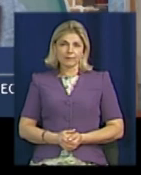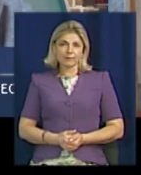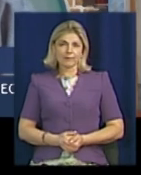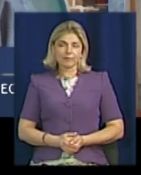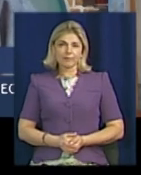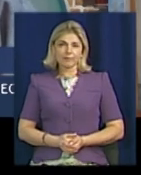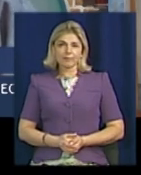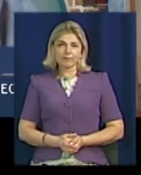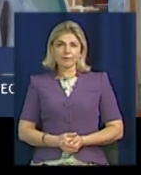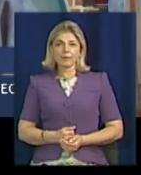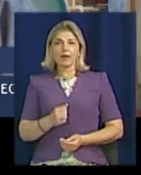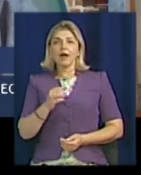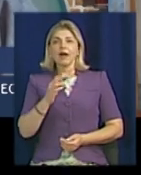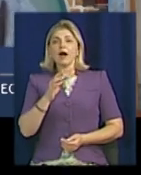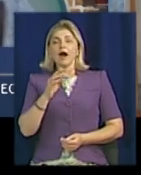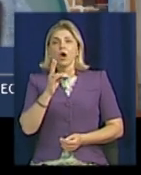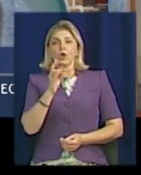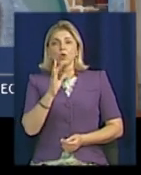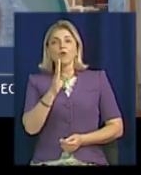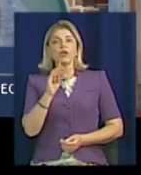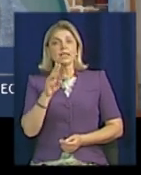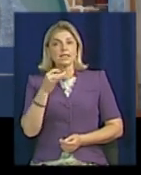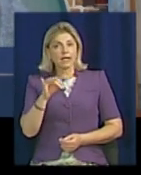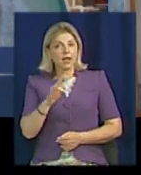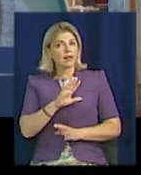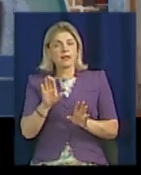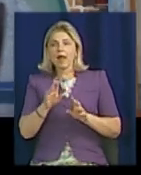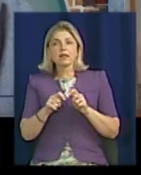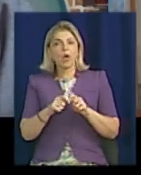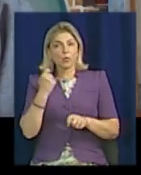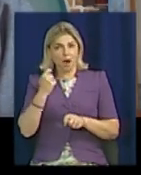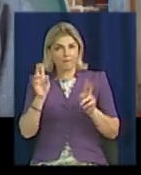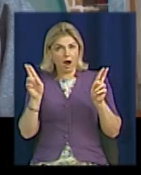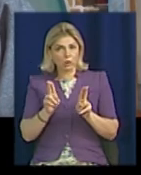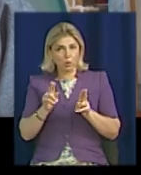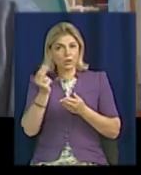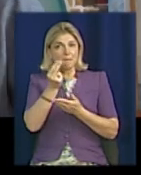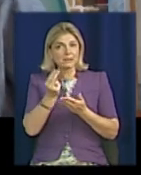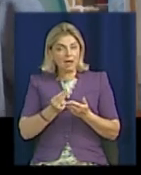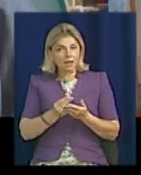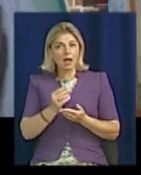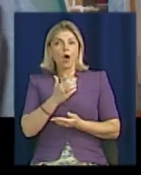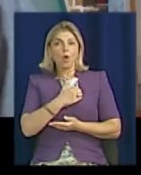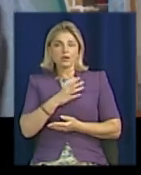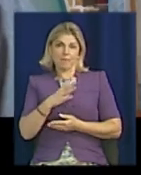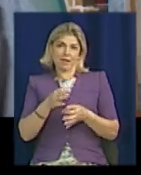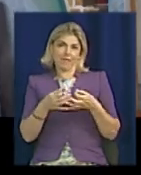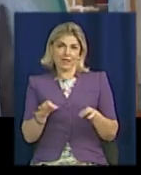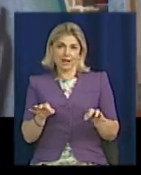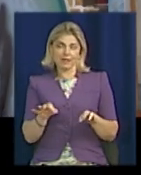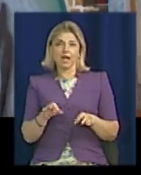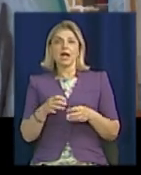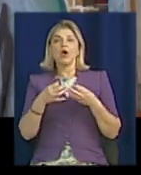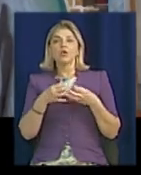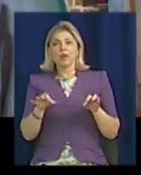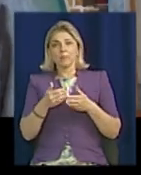не ламав канону писання, але хотів бути вільний,